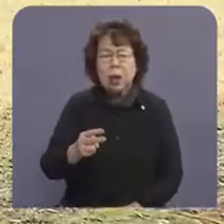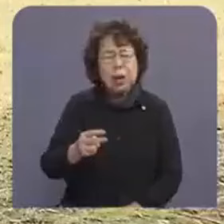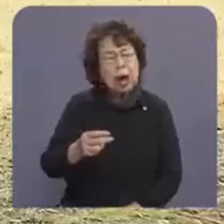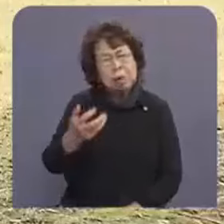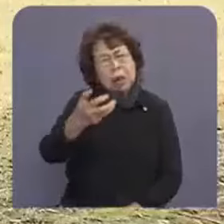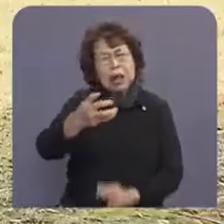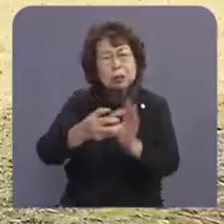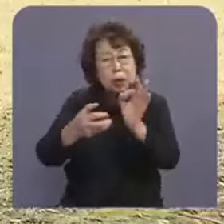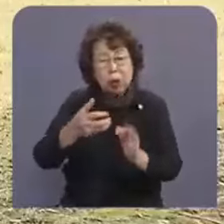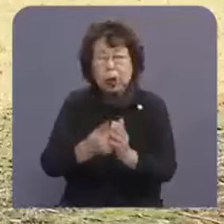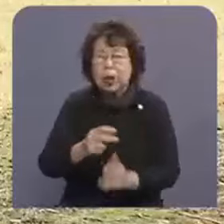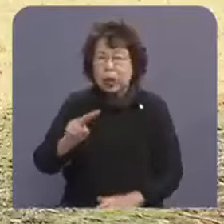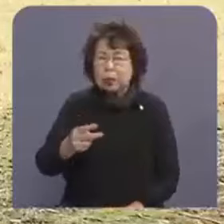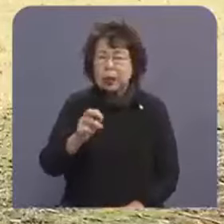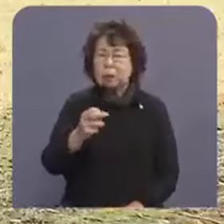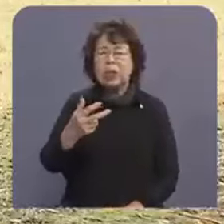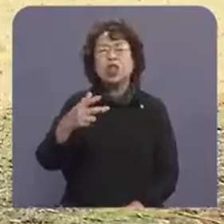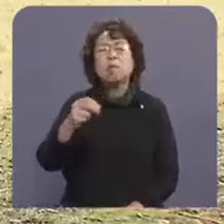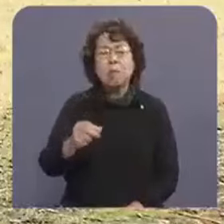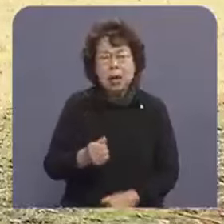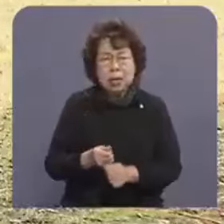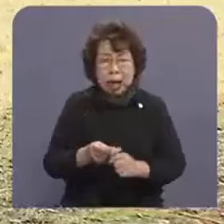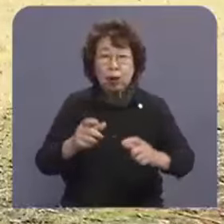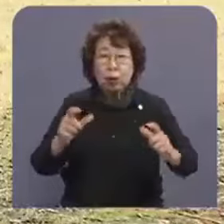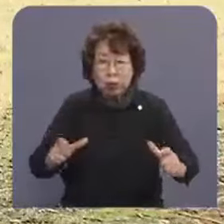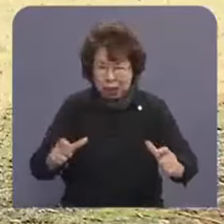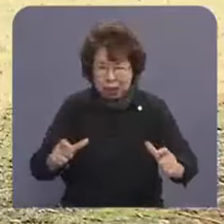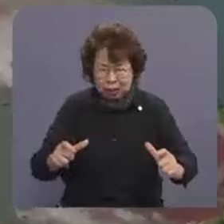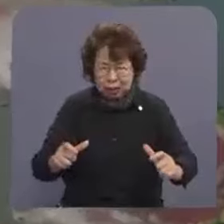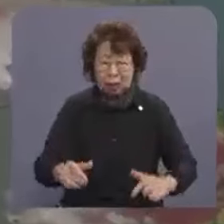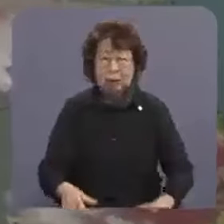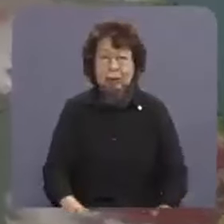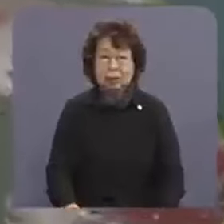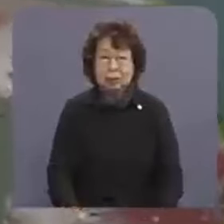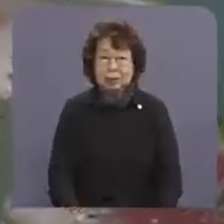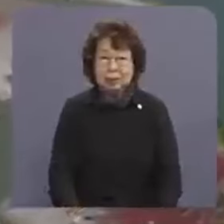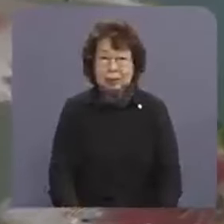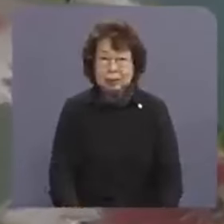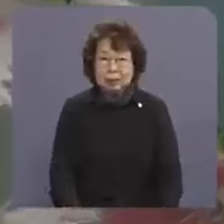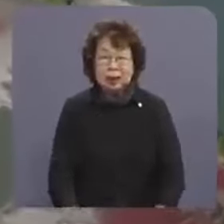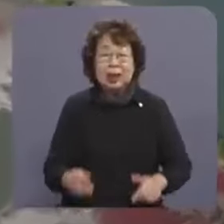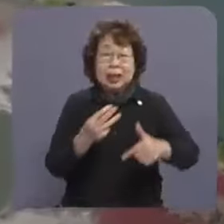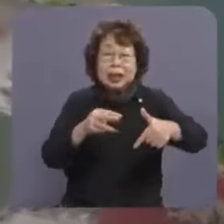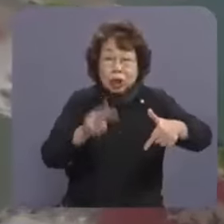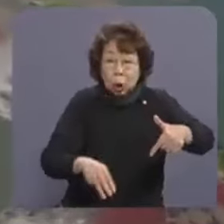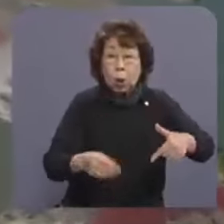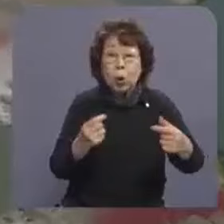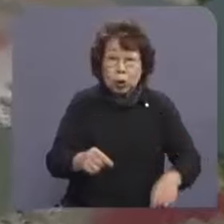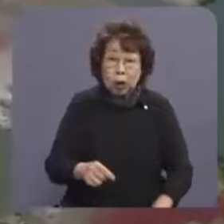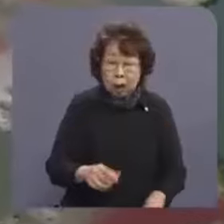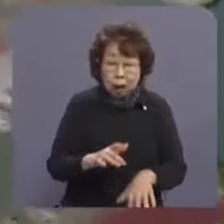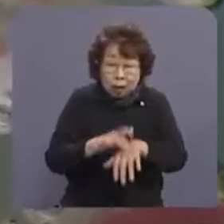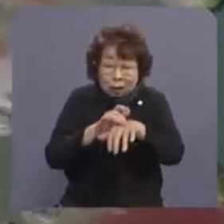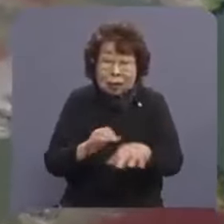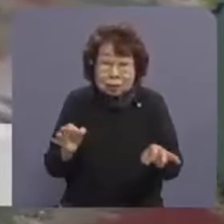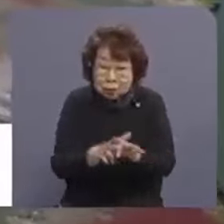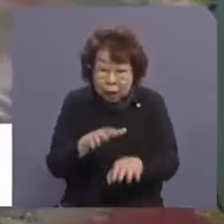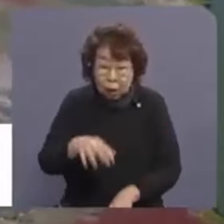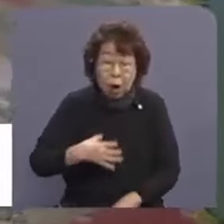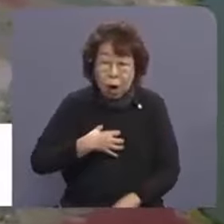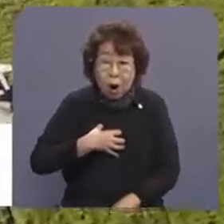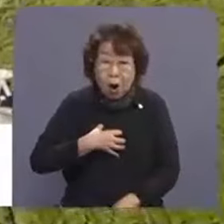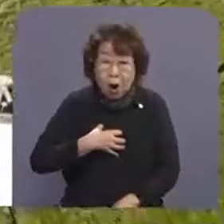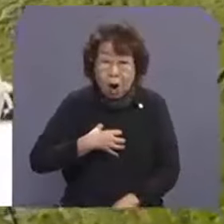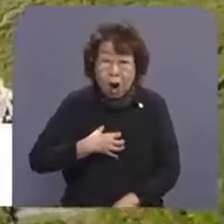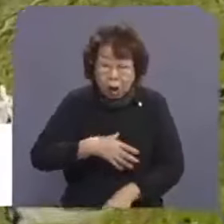80% 정도인 237만 제곱미터에 그칩니다. 인천도 멸종 위기종이 서식하는 소래습지